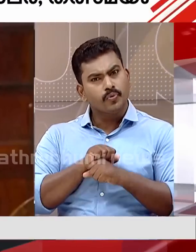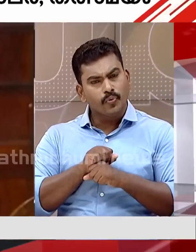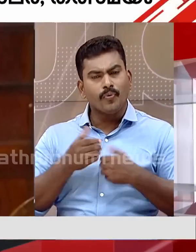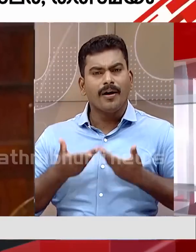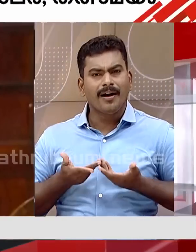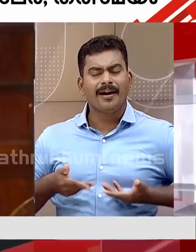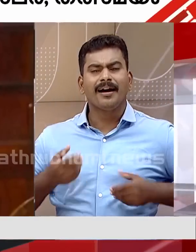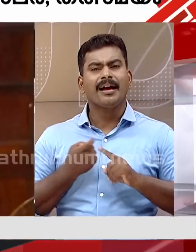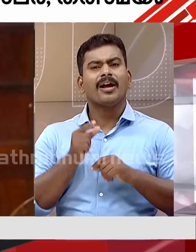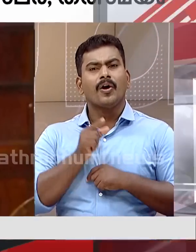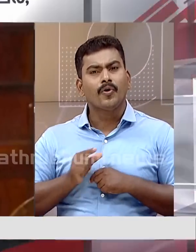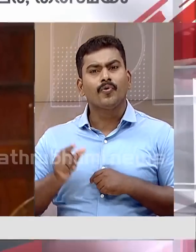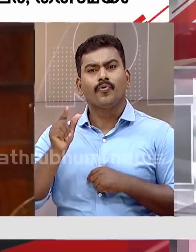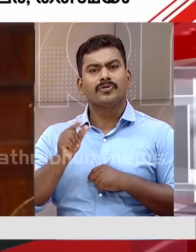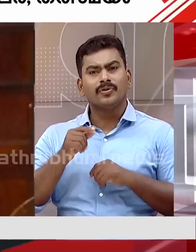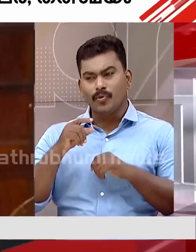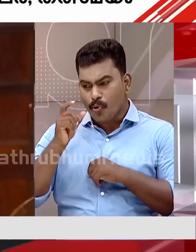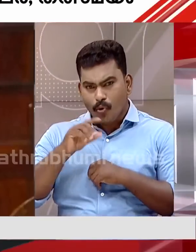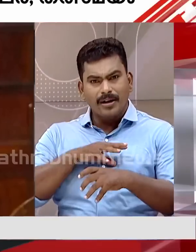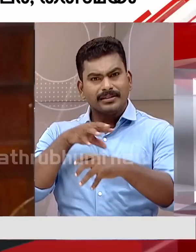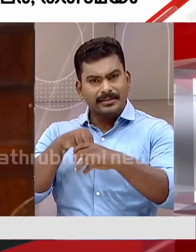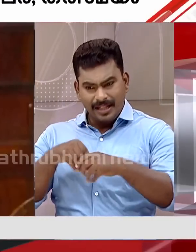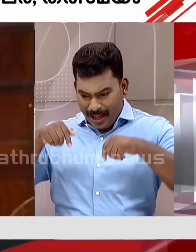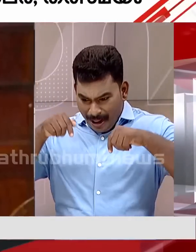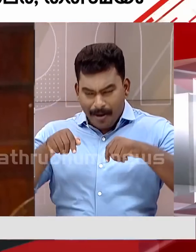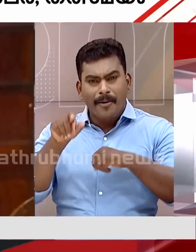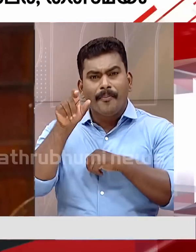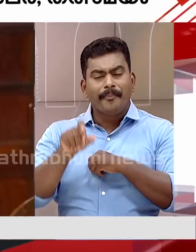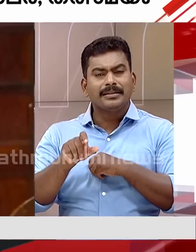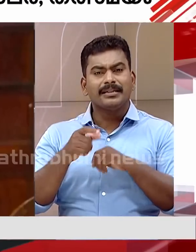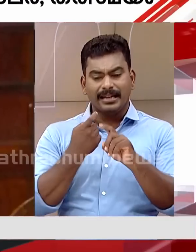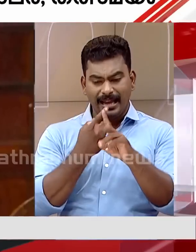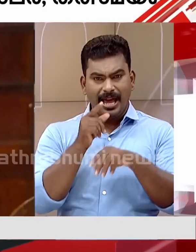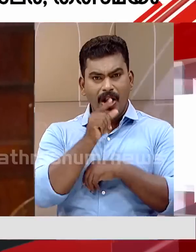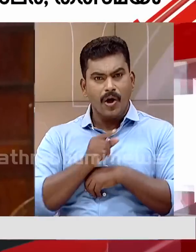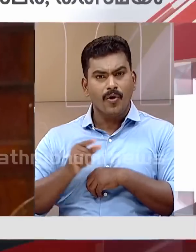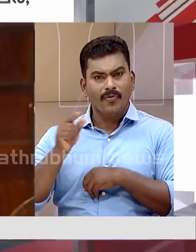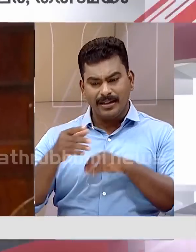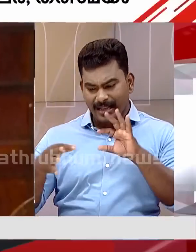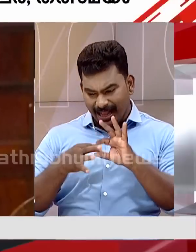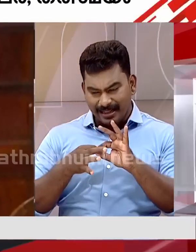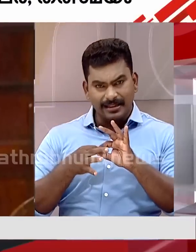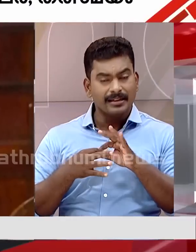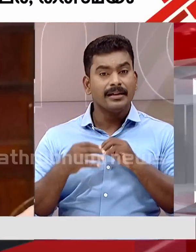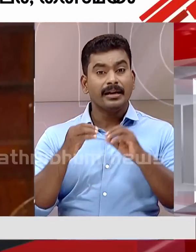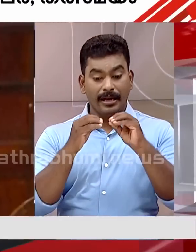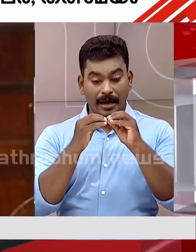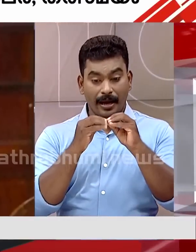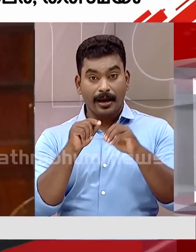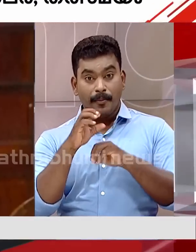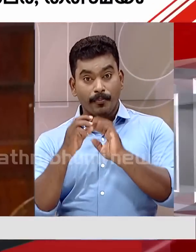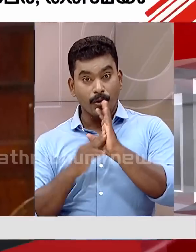നമ്മുടെ സ്റ്റുഡന്റാണ് ഇപ്പോഴും അല്ലേ? ഇപ്പോഴും ഇദ്ദേഹം നാളെ അപ്ലൈ ചെയ്ത് കഴിഞ്ഞാൽ അദ്ദേഹത്തിന് BCOM പരീക്ഷ എഴുതാൻ നമ്മൾ അനുവദിക്കേണ്ടതാണ്